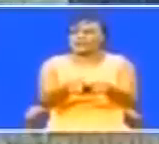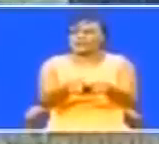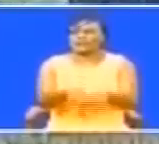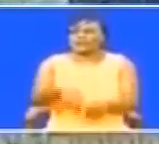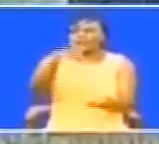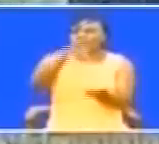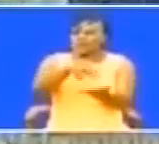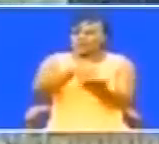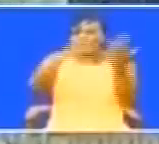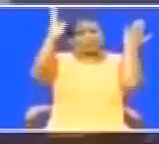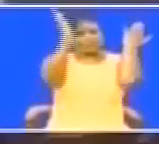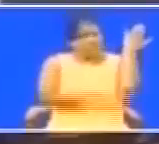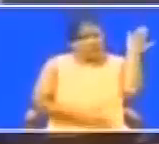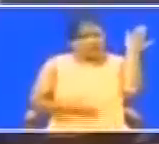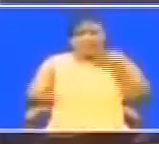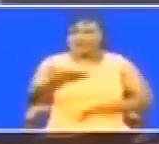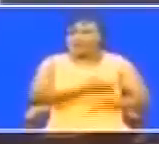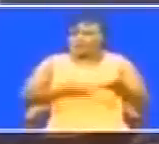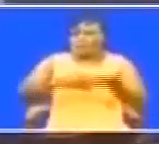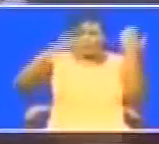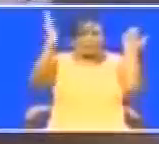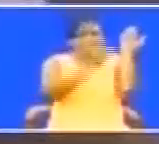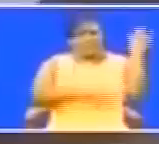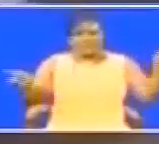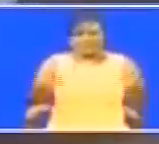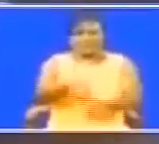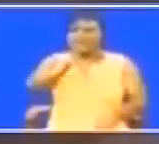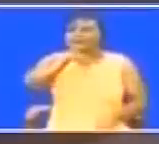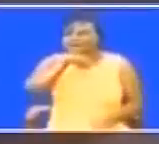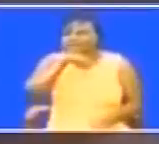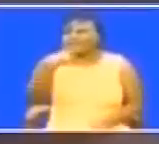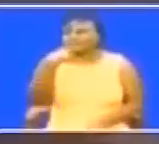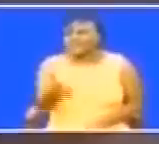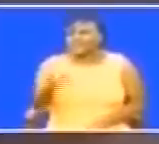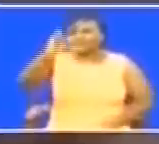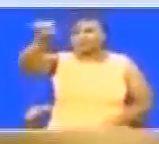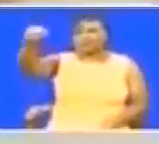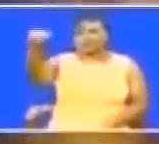Hali inazidi kuwa mbaya na uchumi unazidi kudorora. Ndio kauli ya Raila Odinga kwa serikali ya Jubilee.